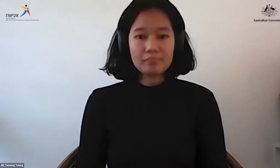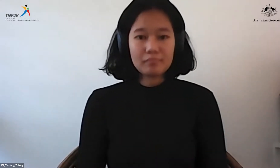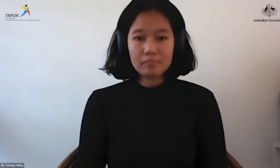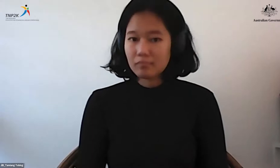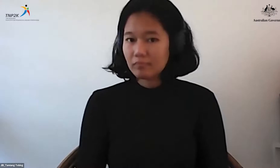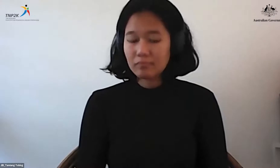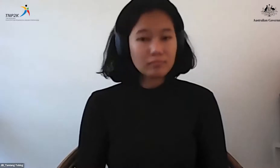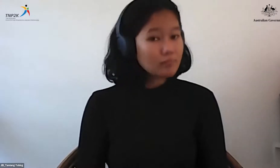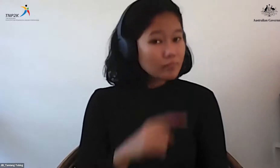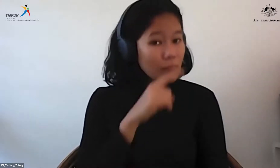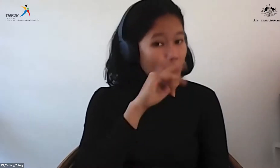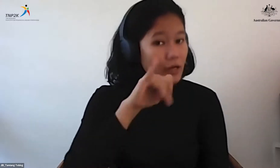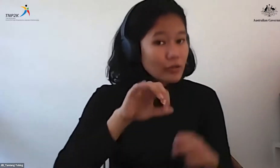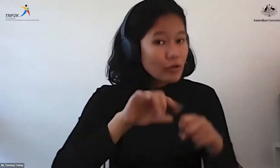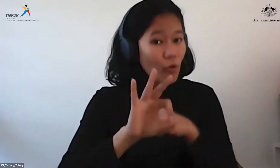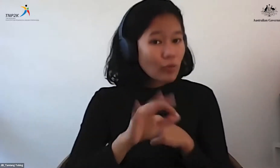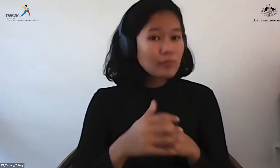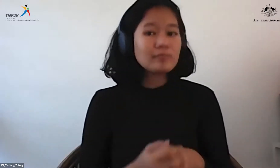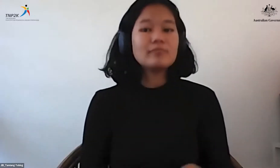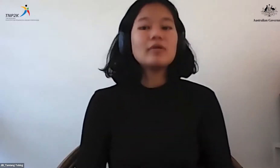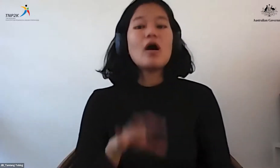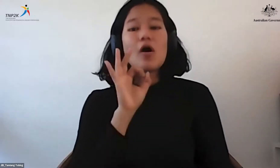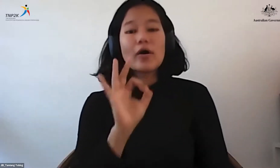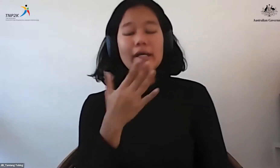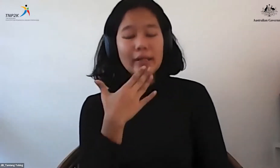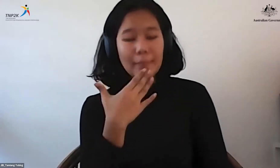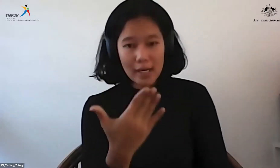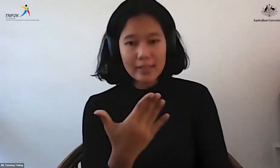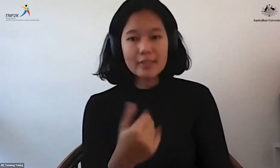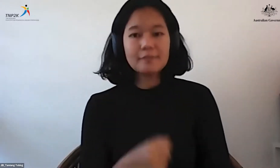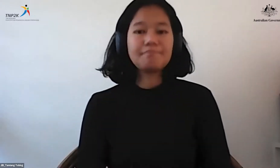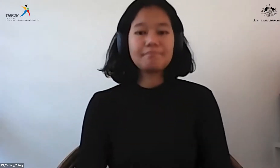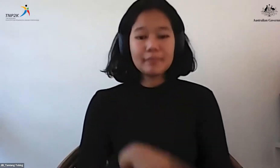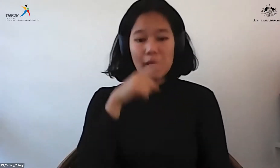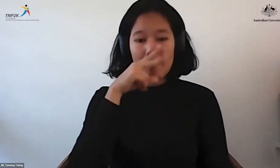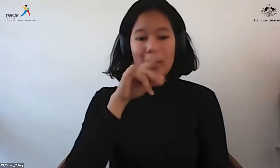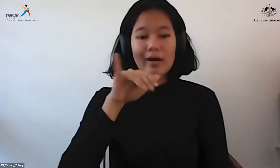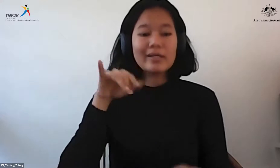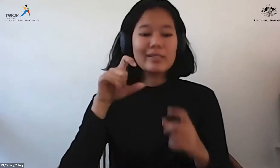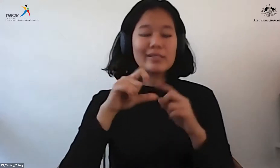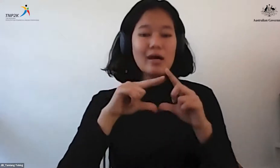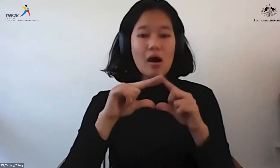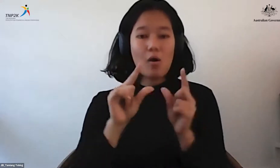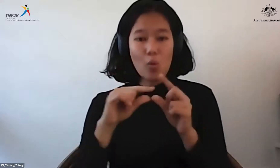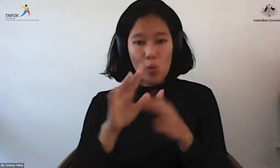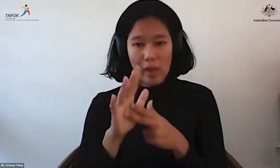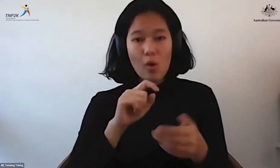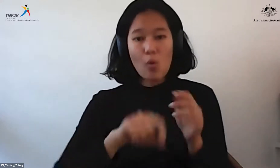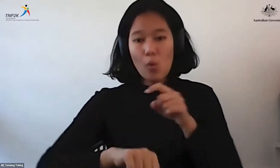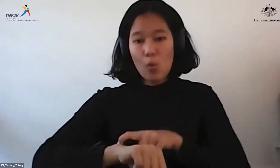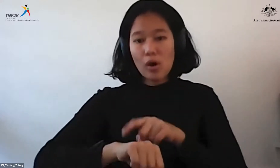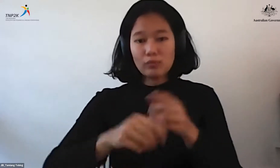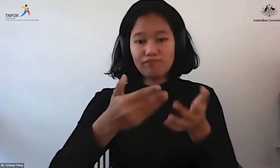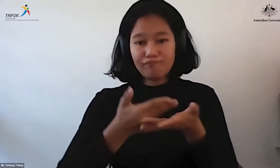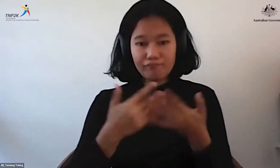Pak Joko. Ya, baik. Terima kasih Pak Risalwan atas waktunya. Tadi